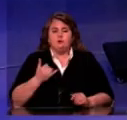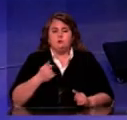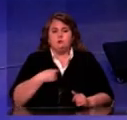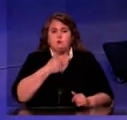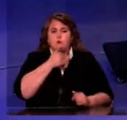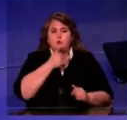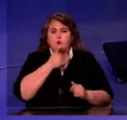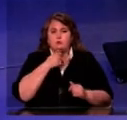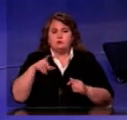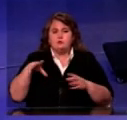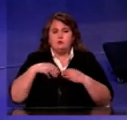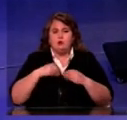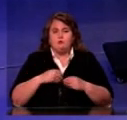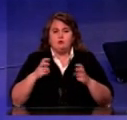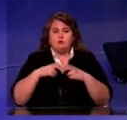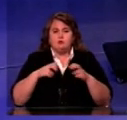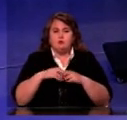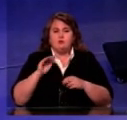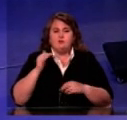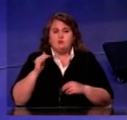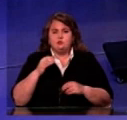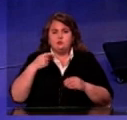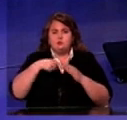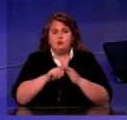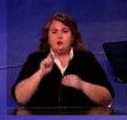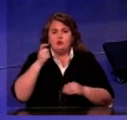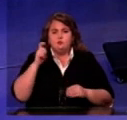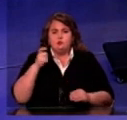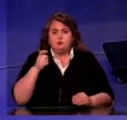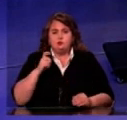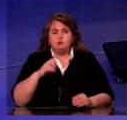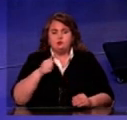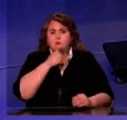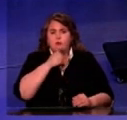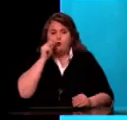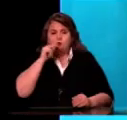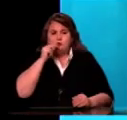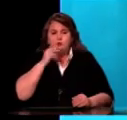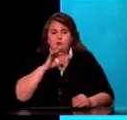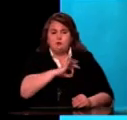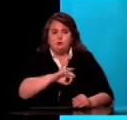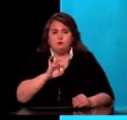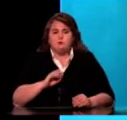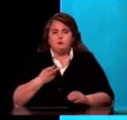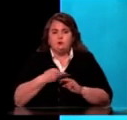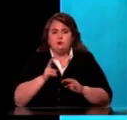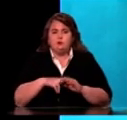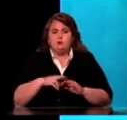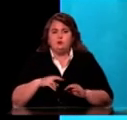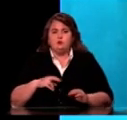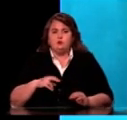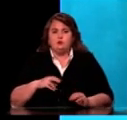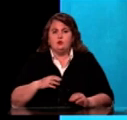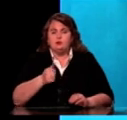попробуем с вами разобрать физические свойства, химическое и способы применения. То есть это